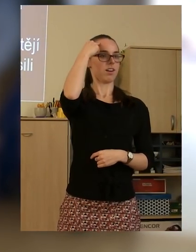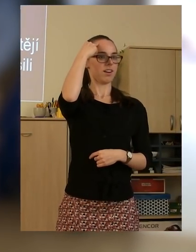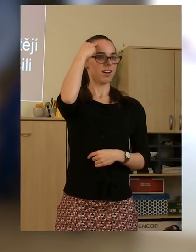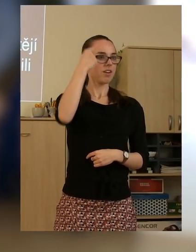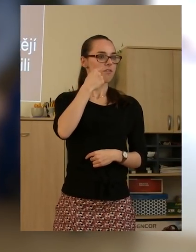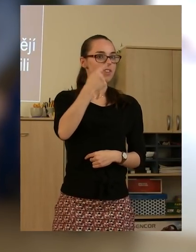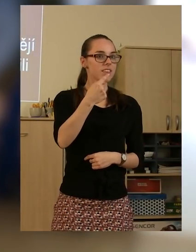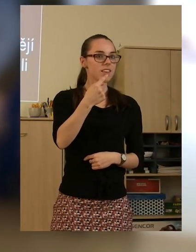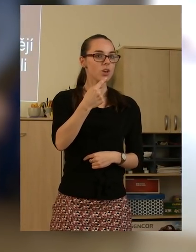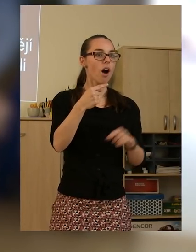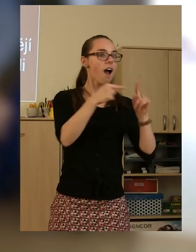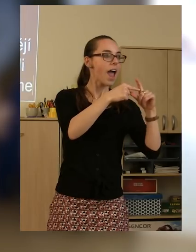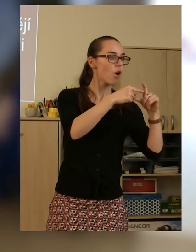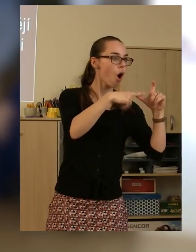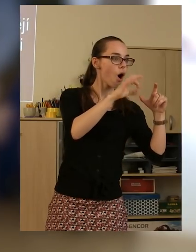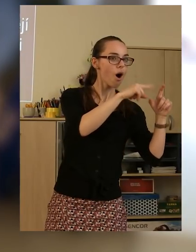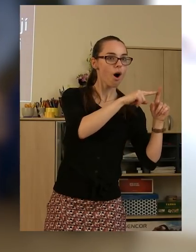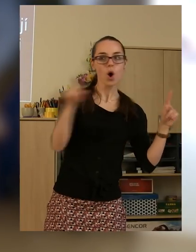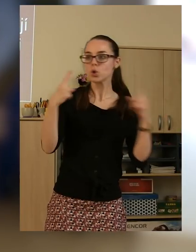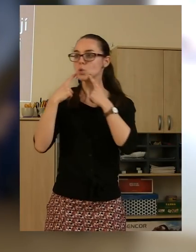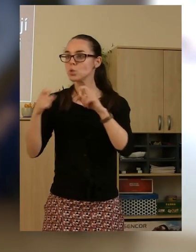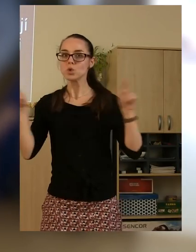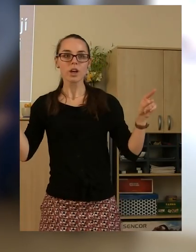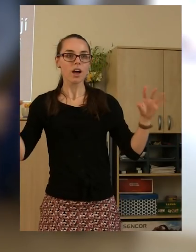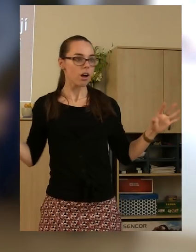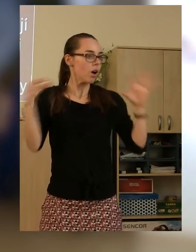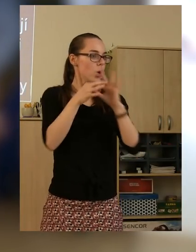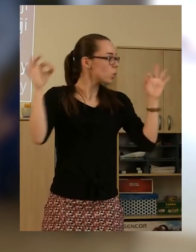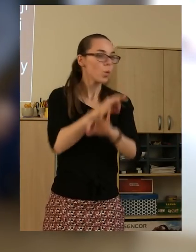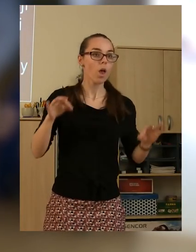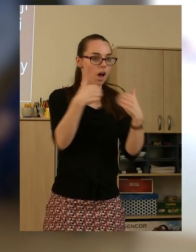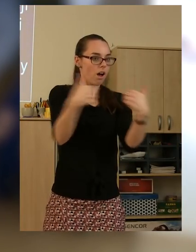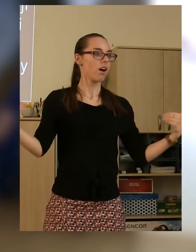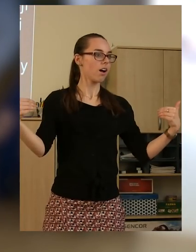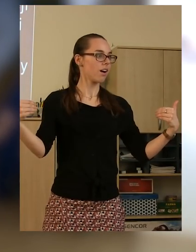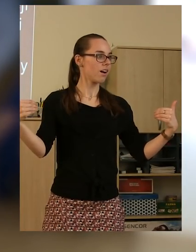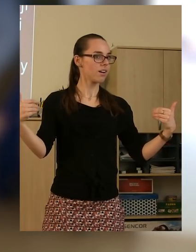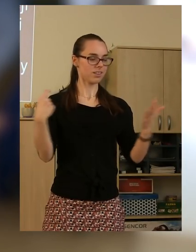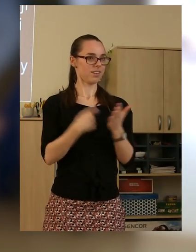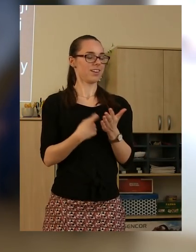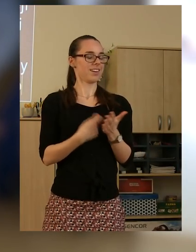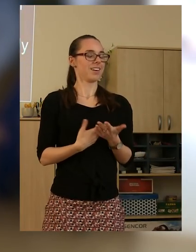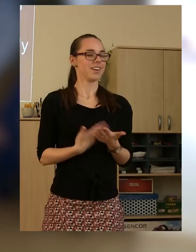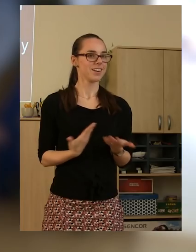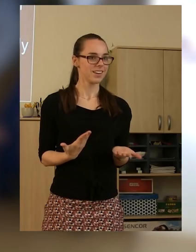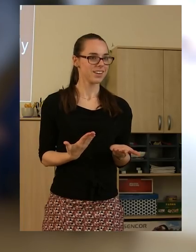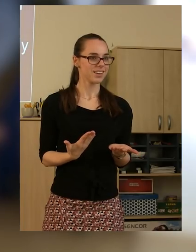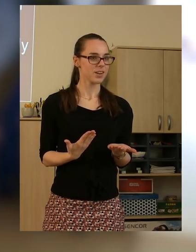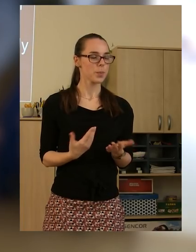je to ego a tady je ta duše. A mezi něma není žádný spojení. Proto tvrdím,